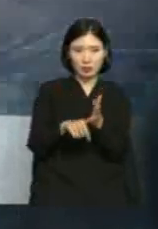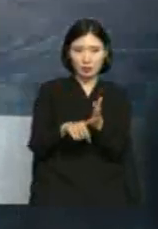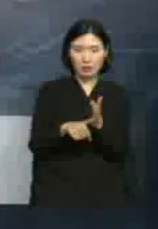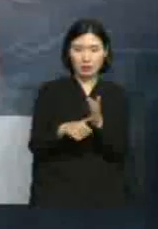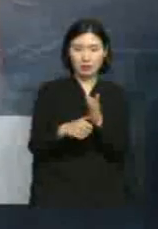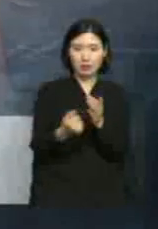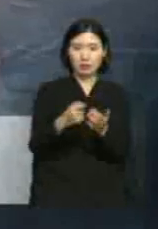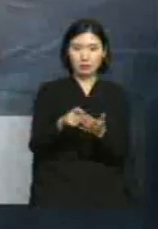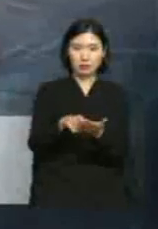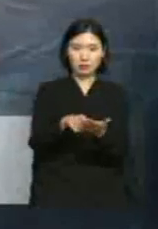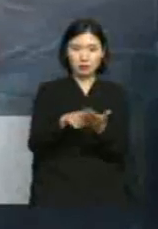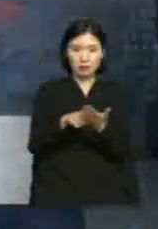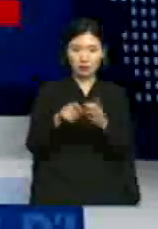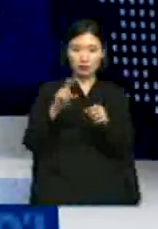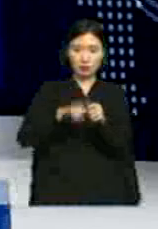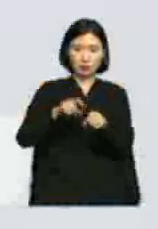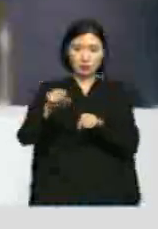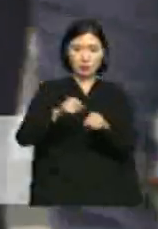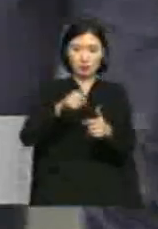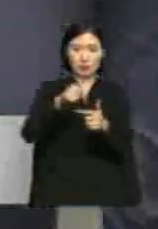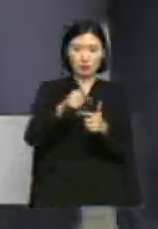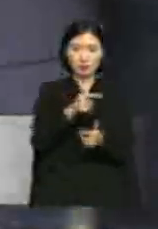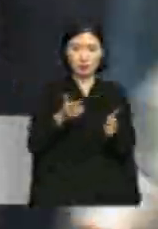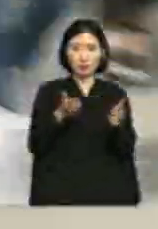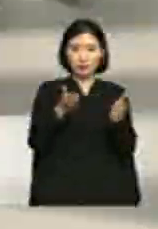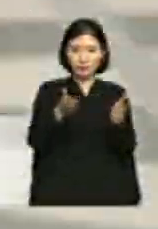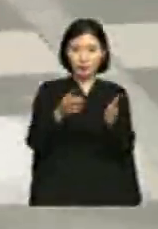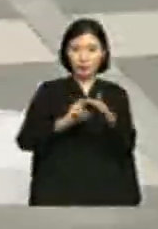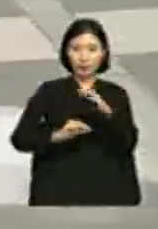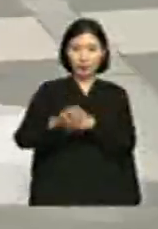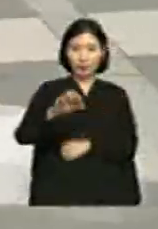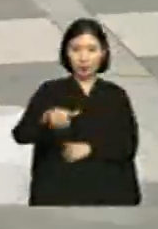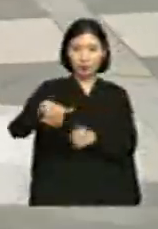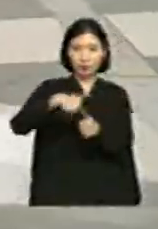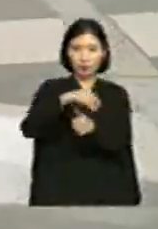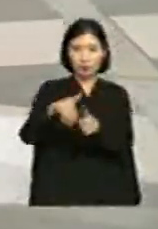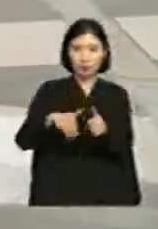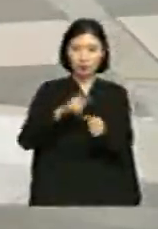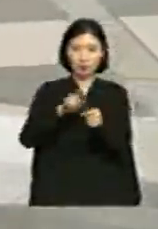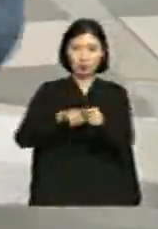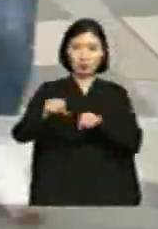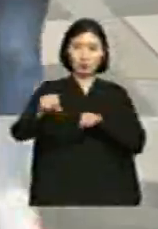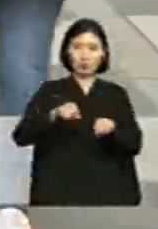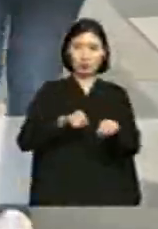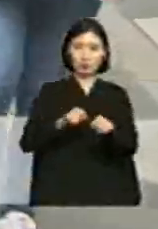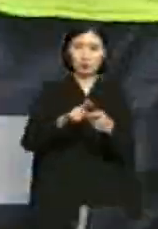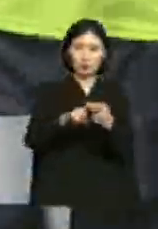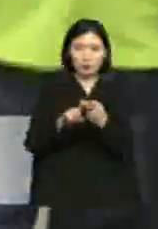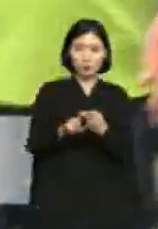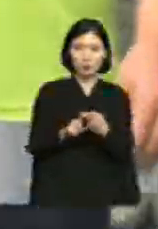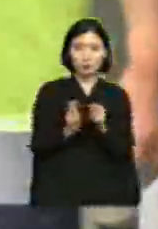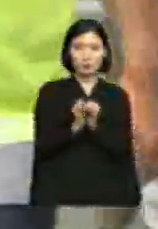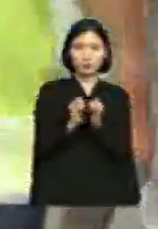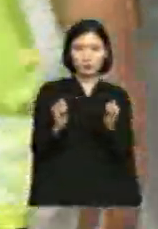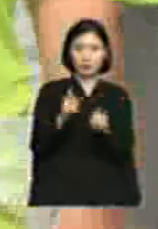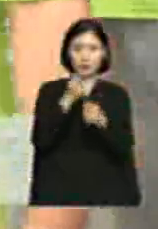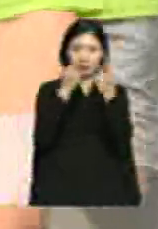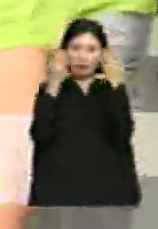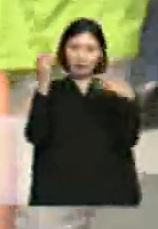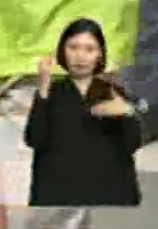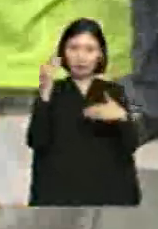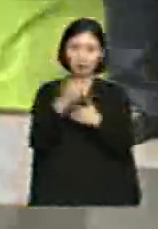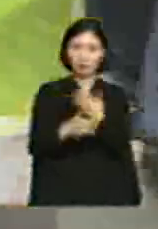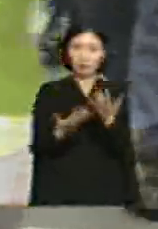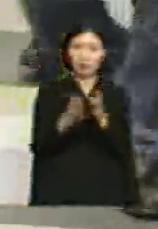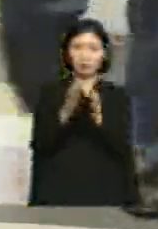벌였습니다. 지난 22일 강남구 강남대로와 강남역 일대에서 펼쳐진 캠페인에는 조합 임직원과 대학생